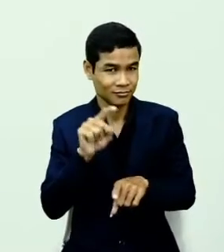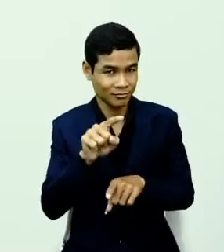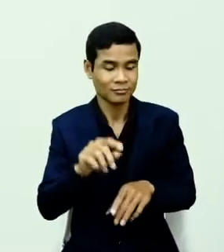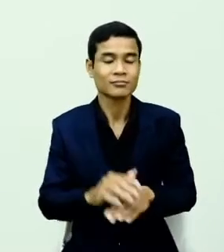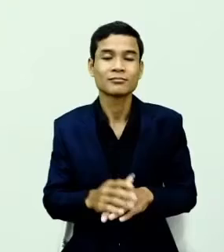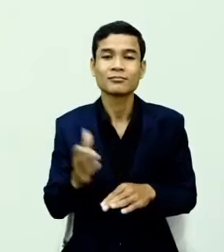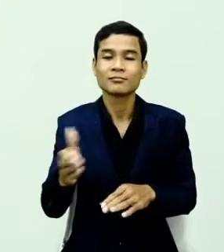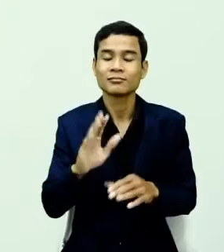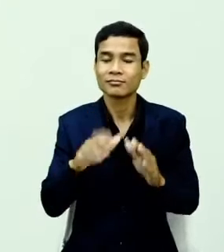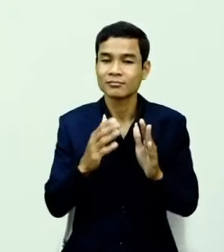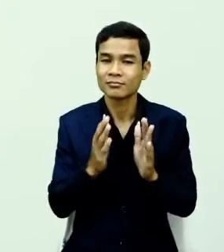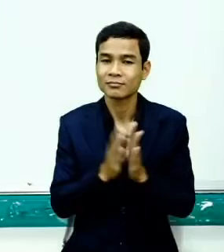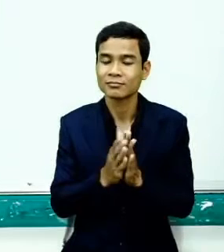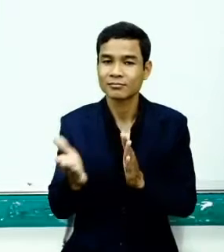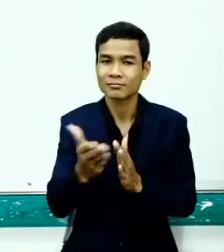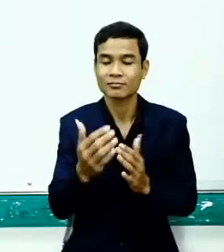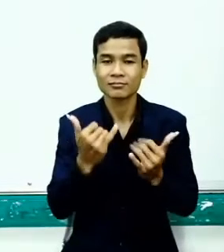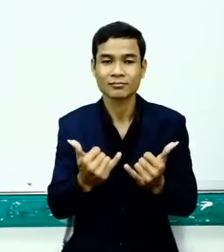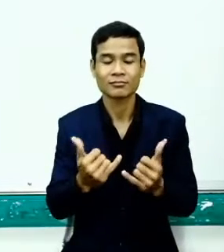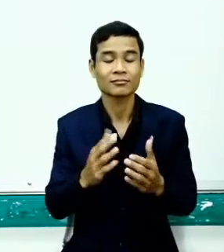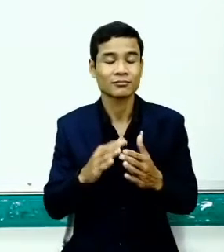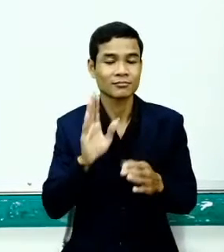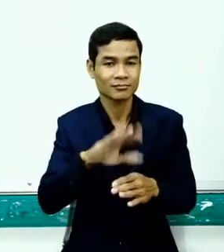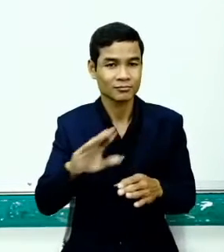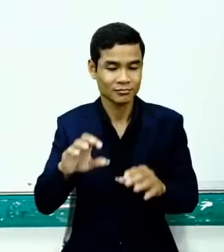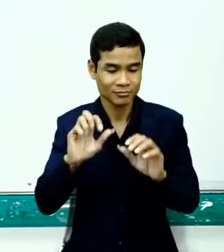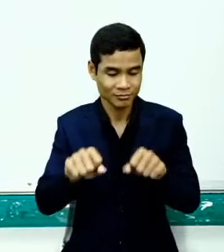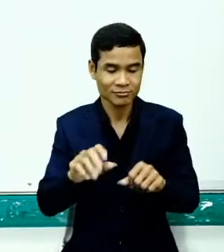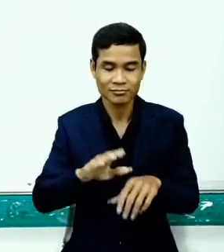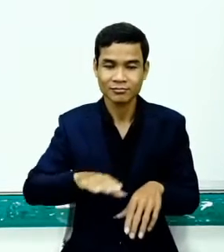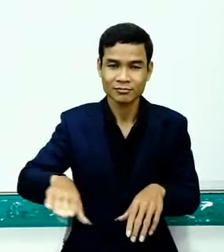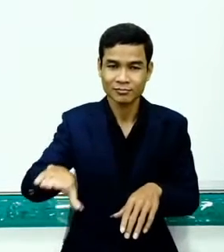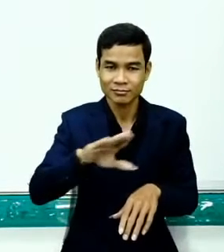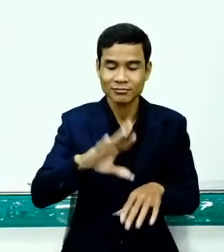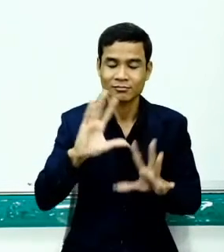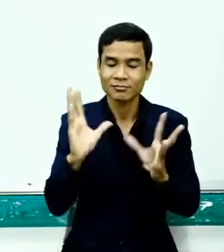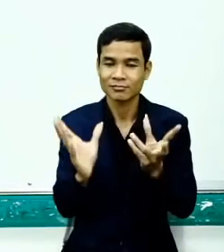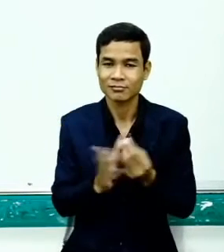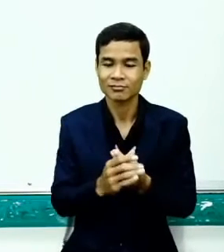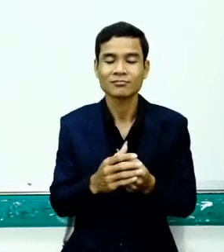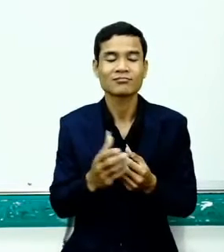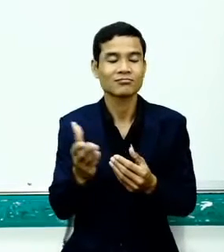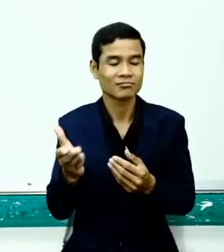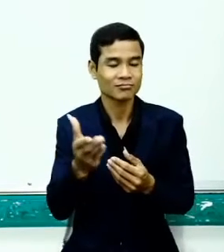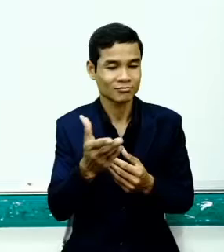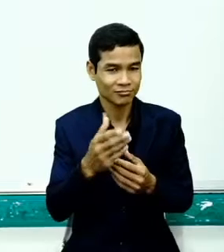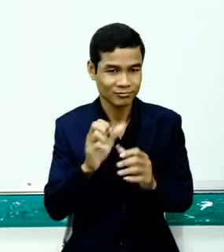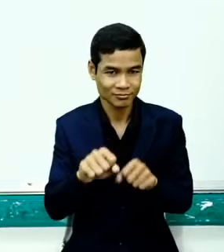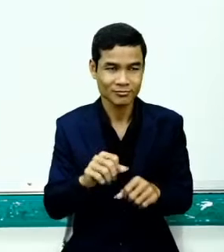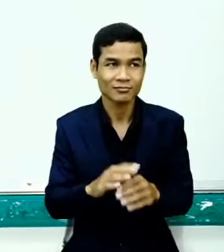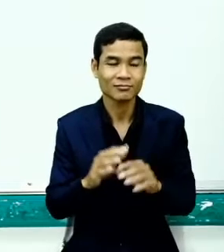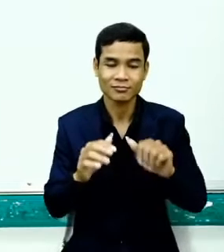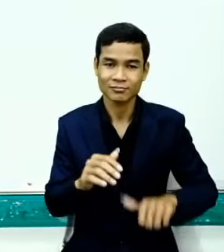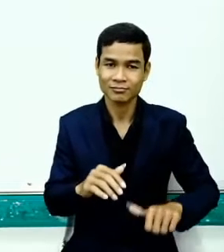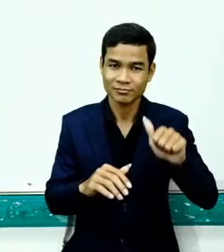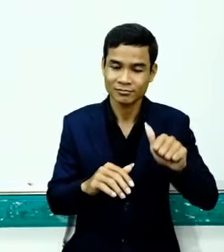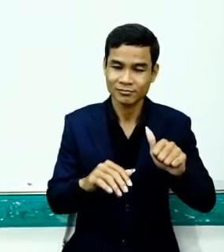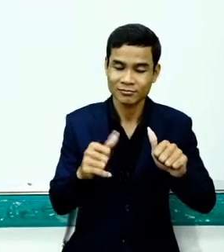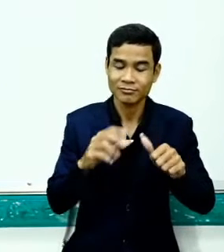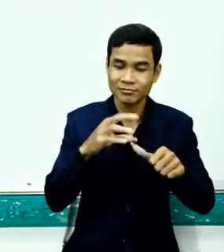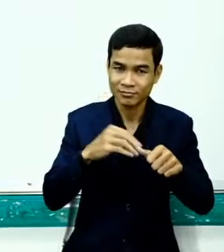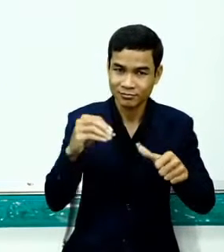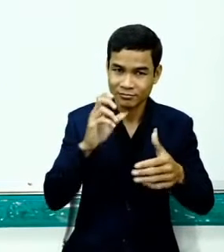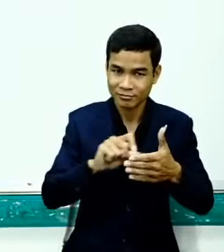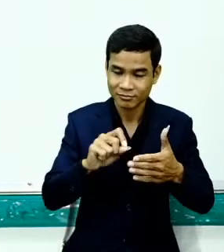ចាអរគុណមែនតើកូនកូនតោះបន្តបន្ទាប់នេះដល់វេនកូនកូនទាំងអស់គ្នាម្ដងហើយកូនទាំងអស់គ្នាយកក្តារឈ្នួនដីសឬក៏ហ្វឺតរប